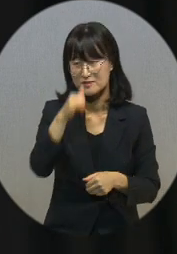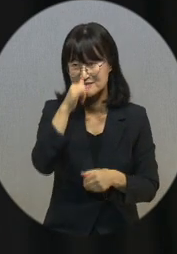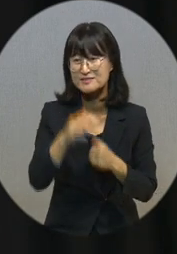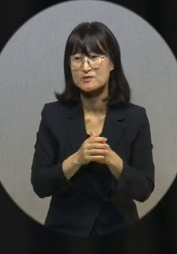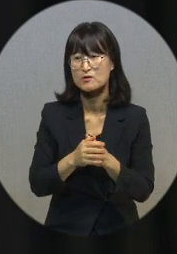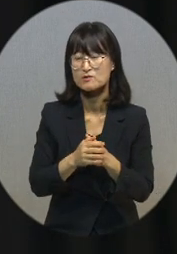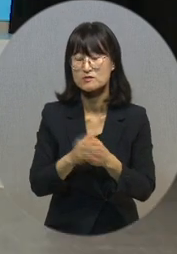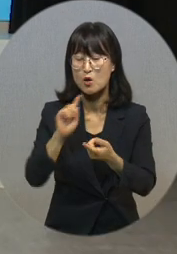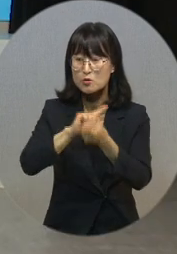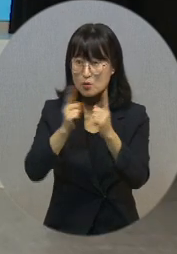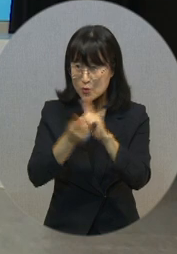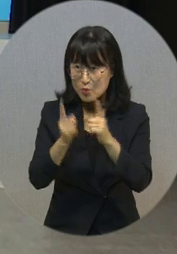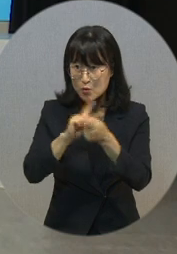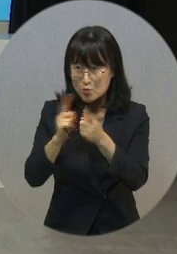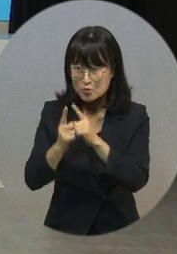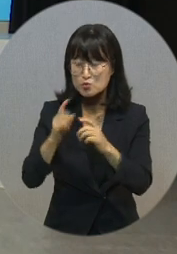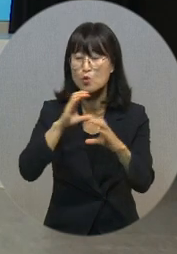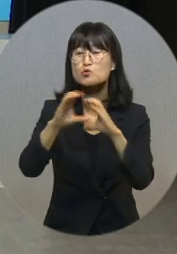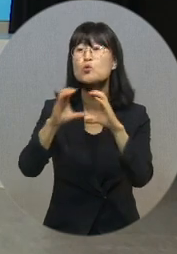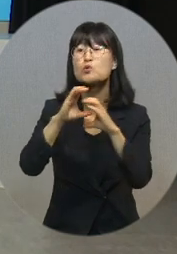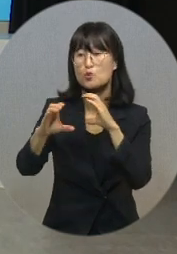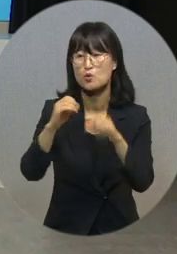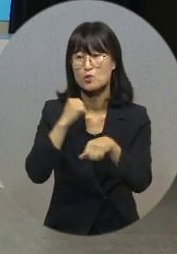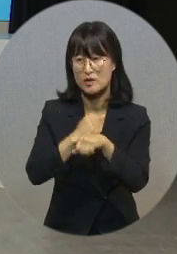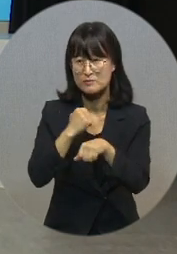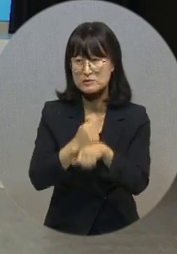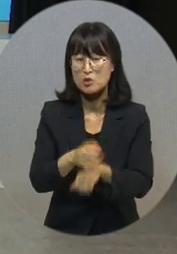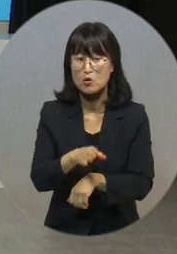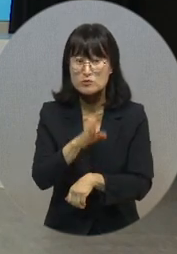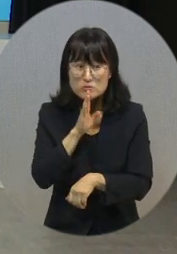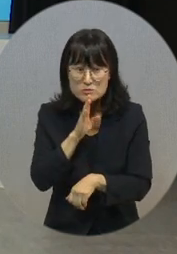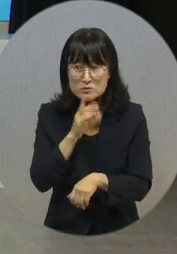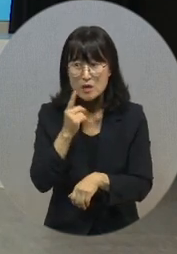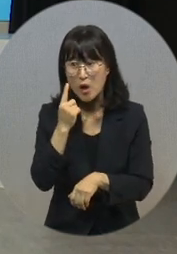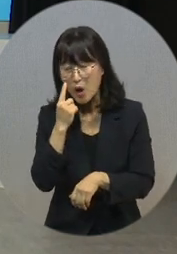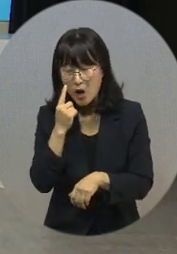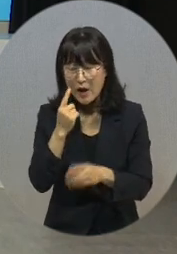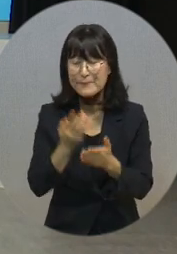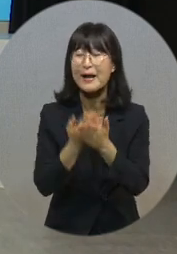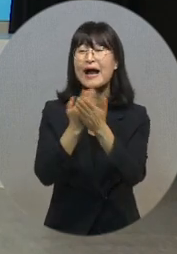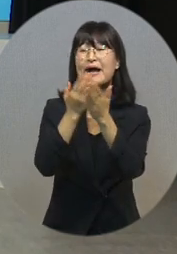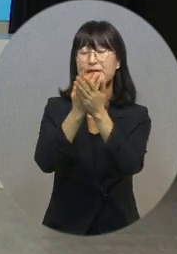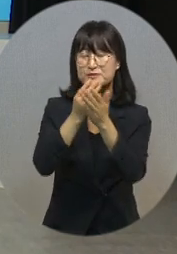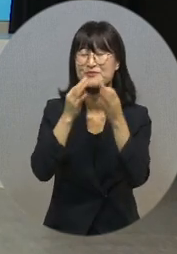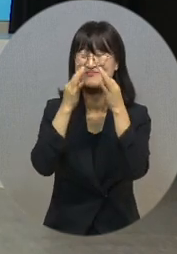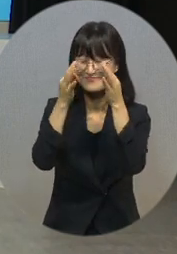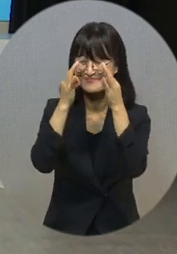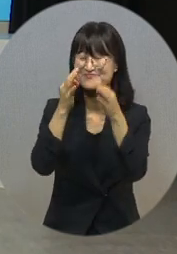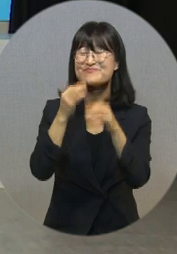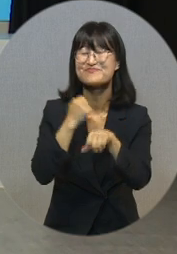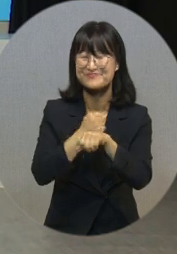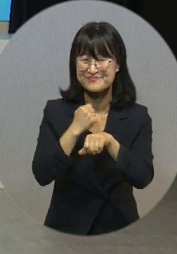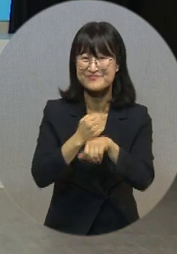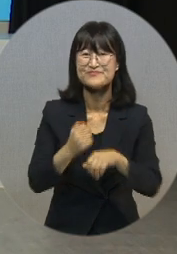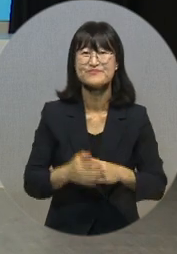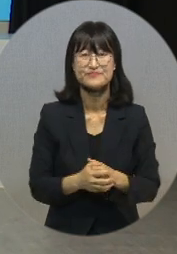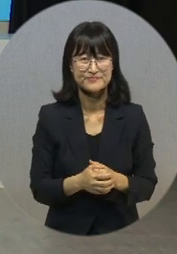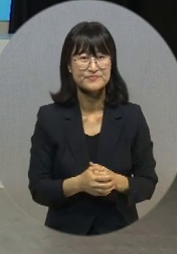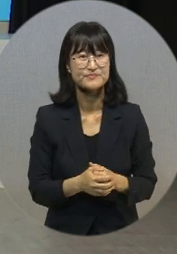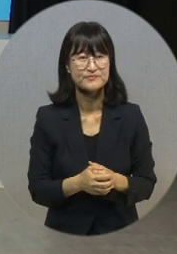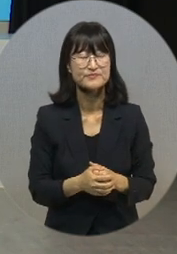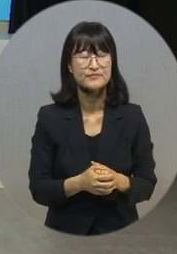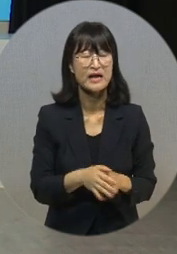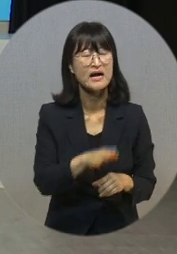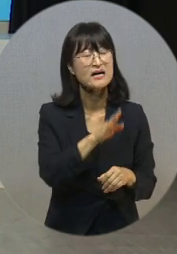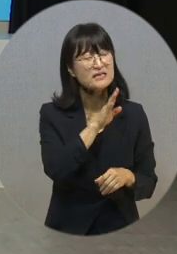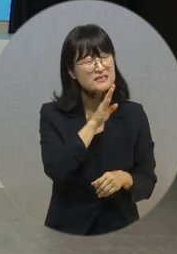함께 소통하면서 피부에 와닿는 개선을 할 수 있도록 노력을 해가고자 합니다. 이 기술이